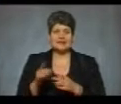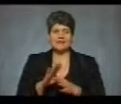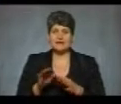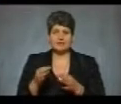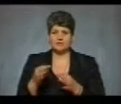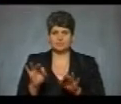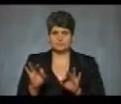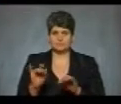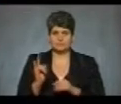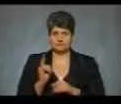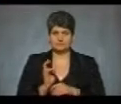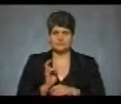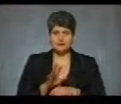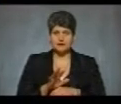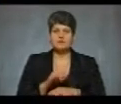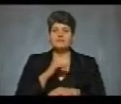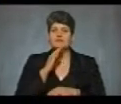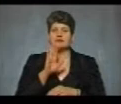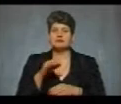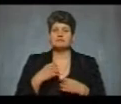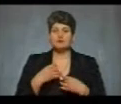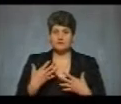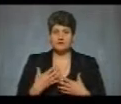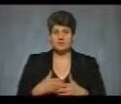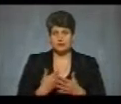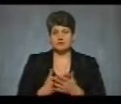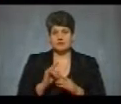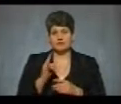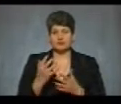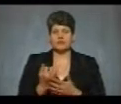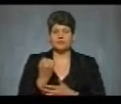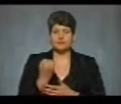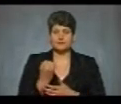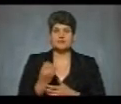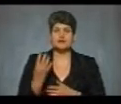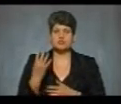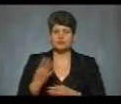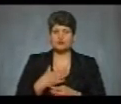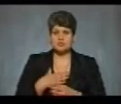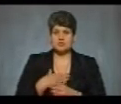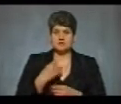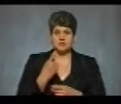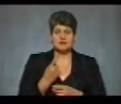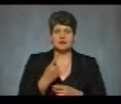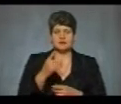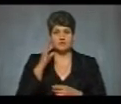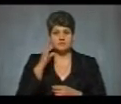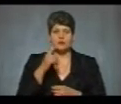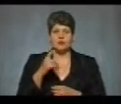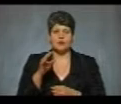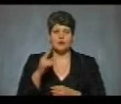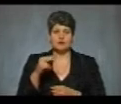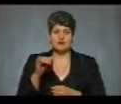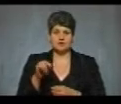не дозволили дитині піти, сказали, що вистачить святкування. І от дитину врятувало. Четверо з нашого, а одна з Ходачкова. Хлопчина, ну, в